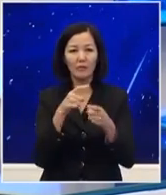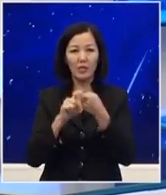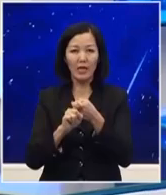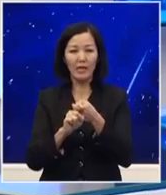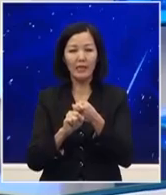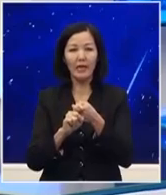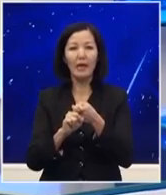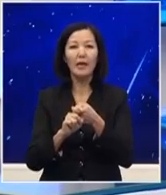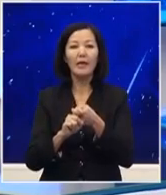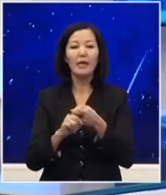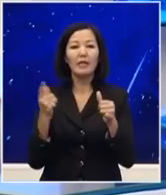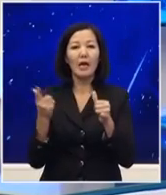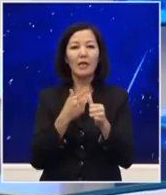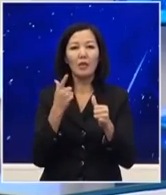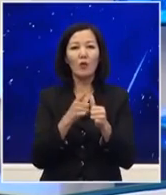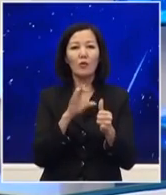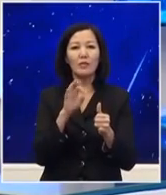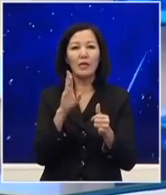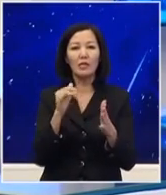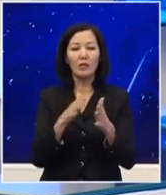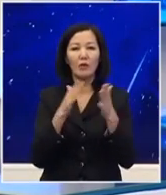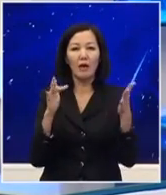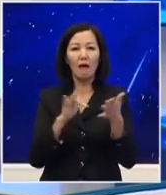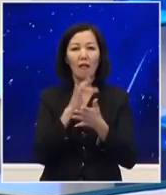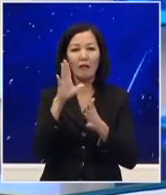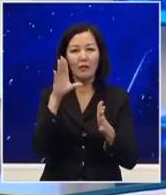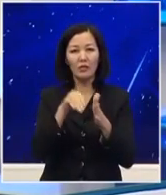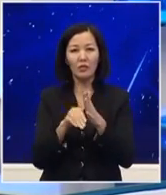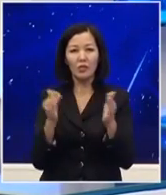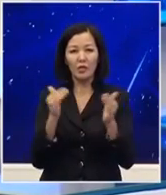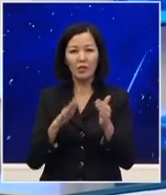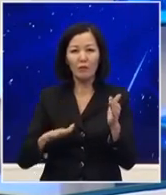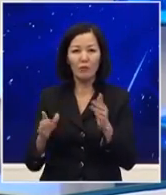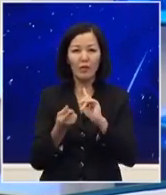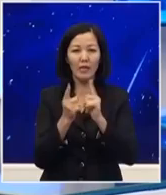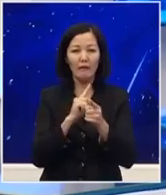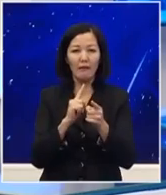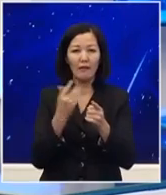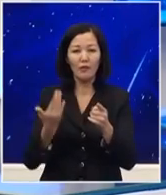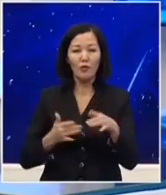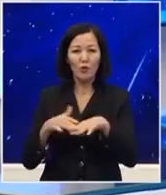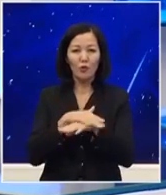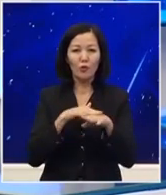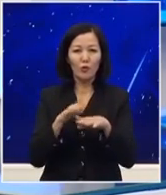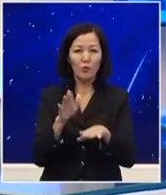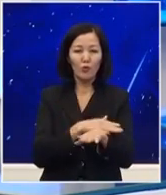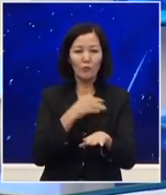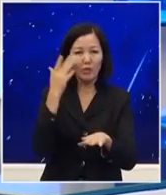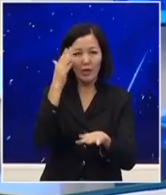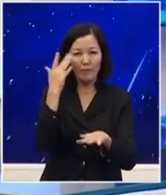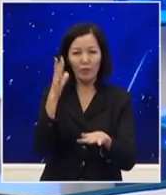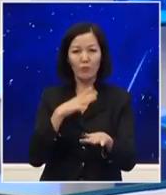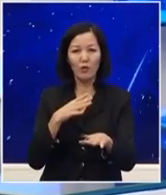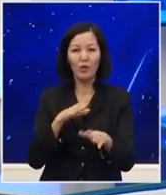Атауы саяжай болғанмен әлдеқашан қаланың бір үлкен ықшам аудандарына айналған елді мекендер тұрғындарының көп жылғы арманы